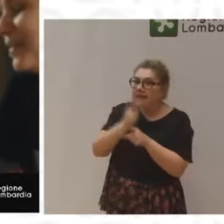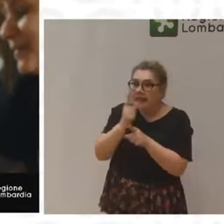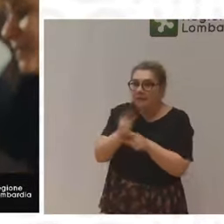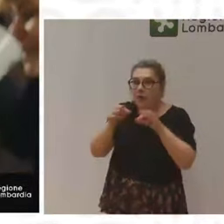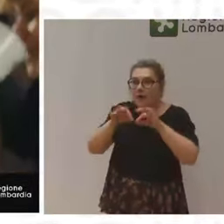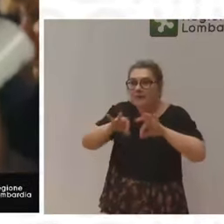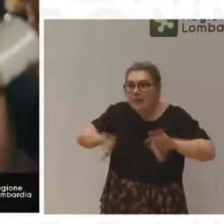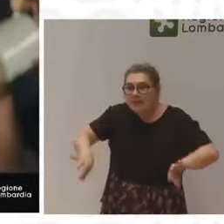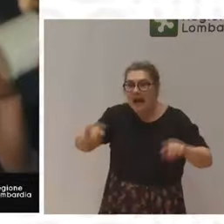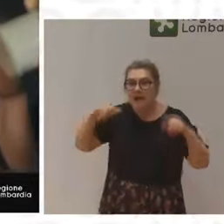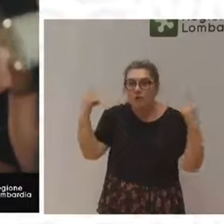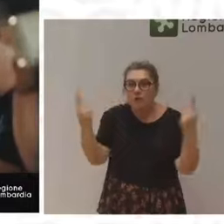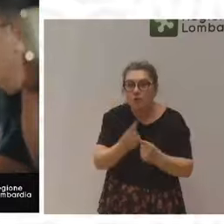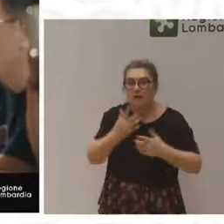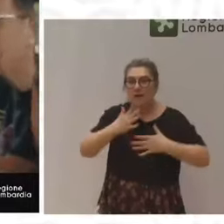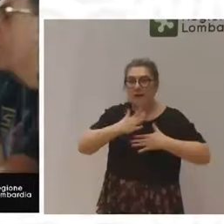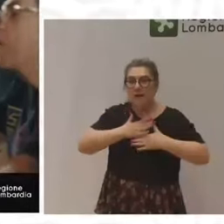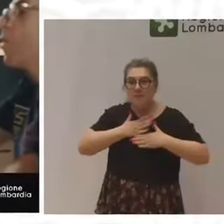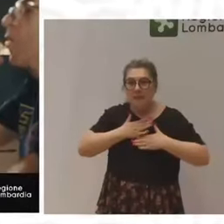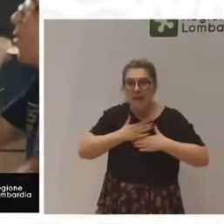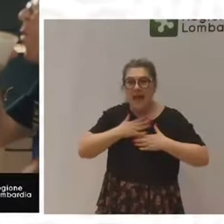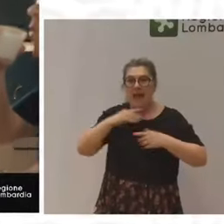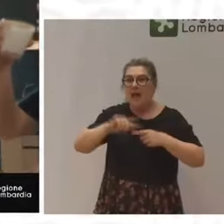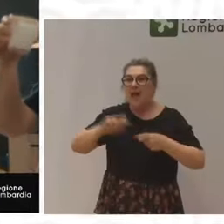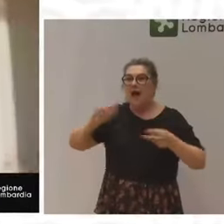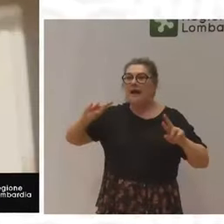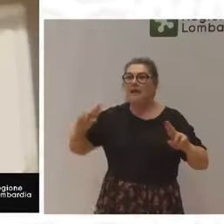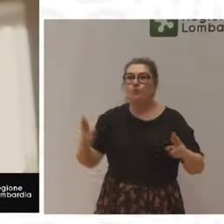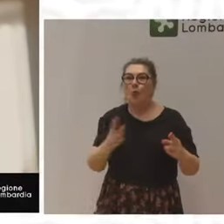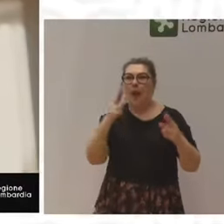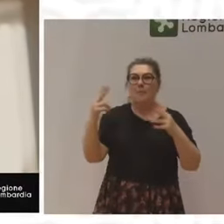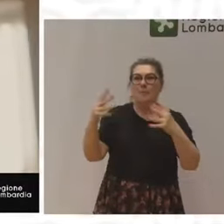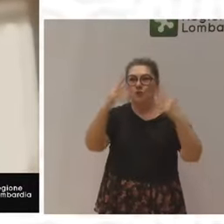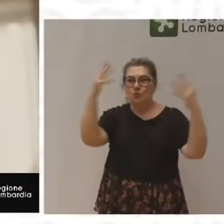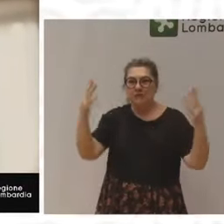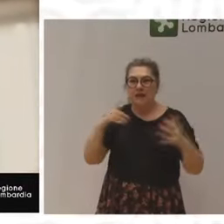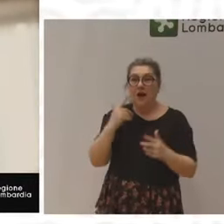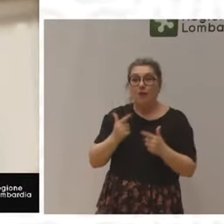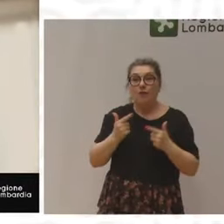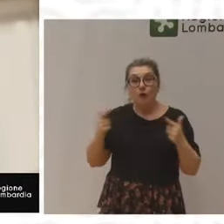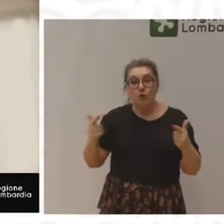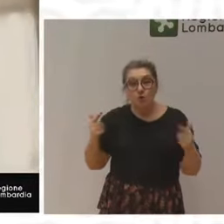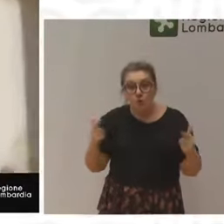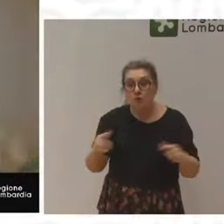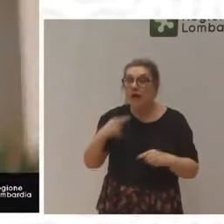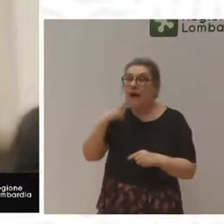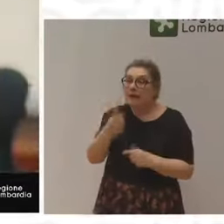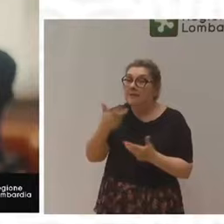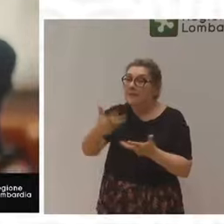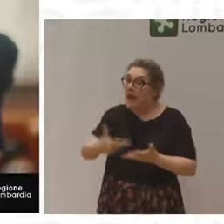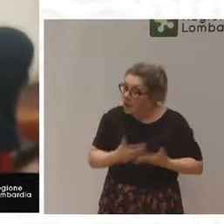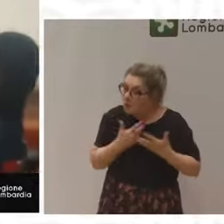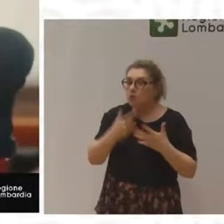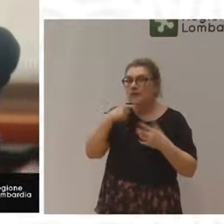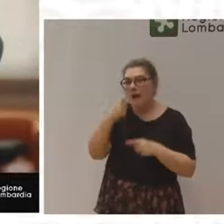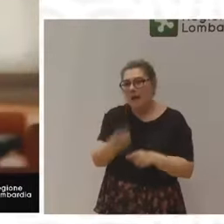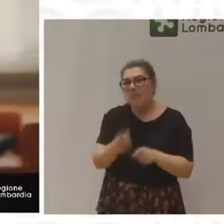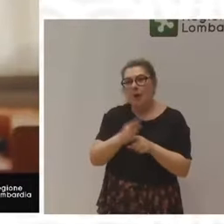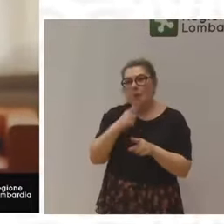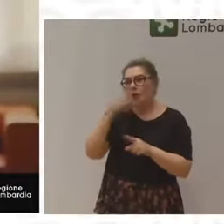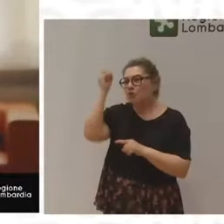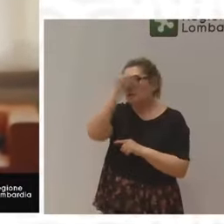rispettare tutti i miei rituali mattutini. Per fortuna ho chi mi aiuta a non